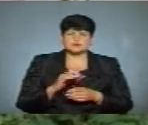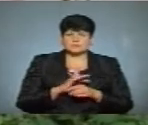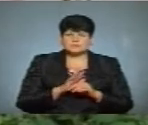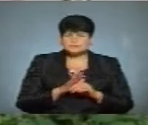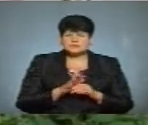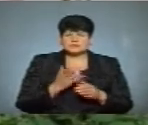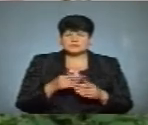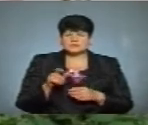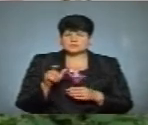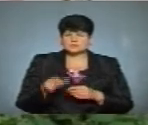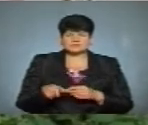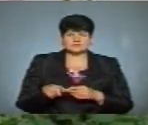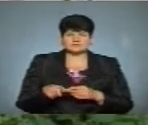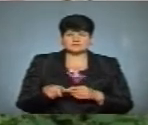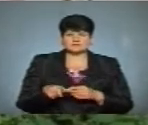людина буквально